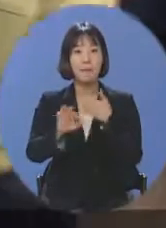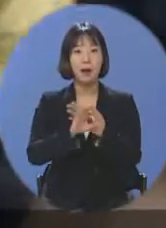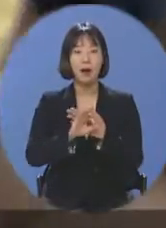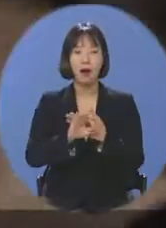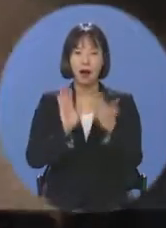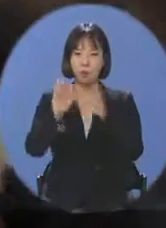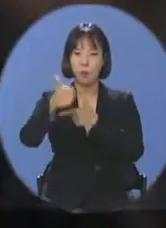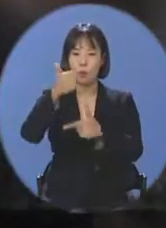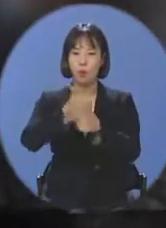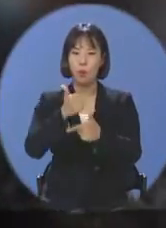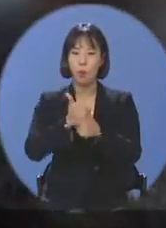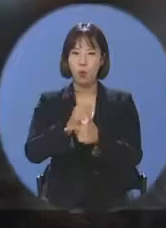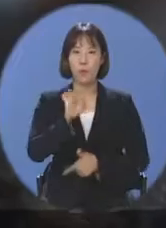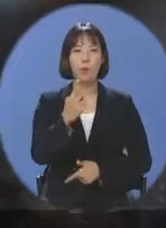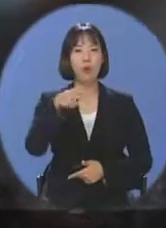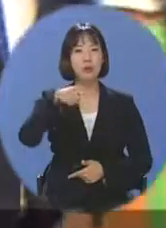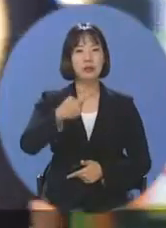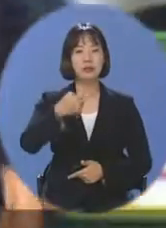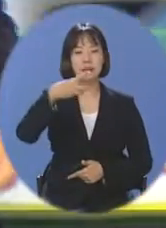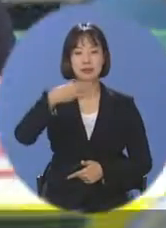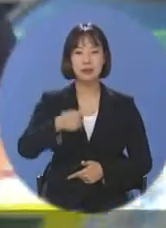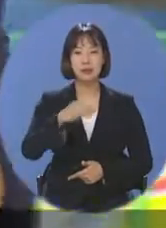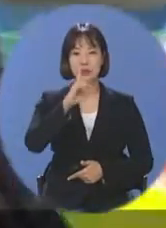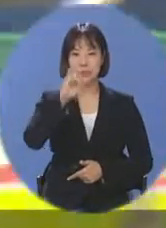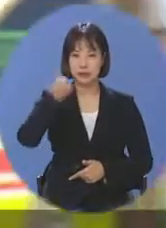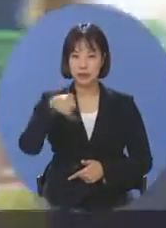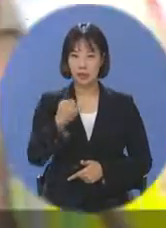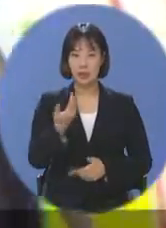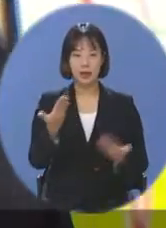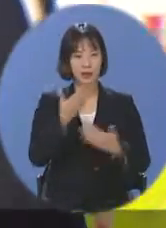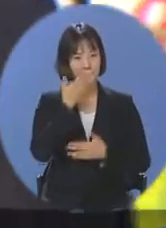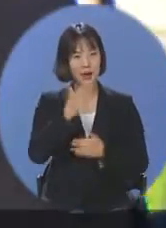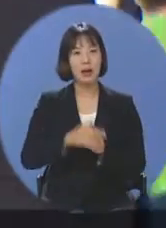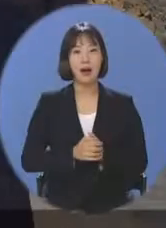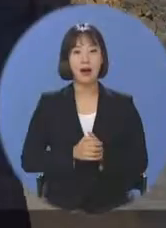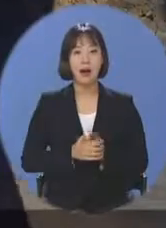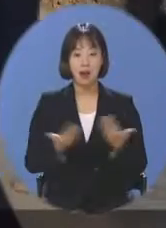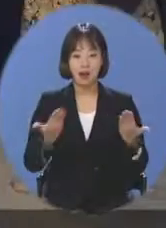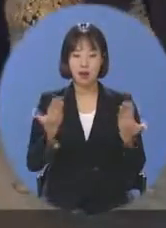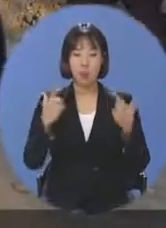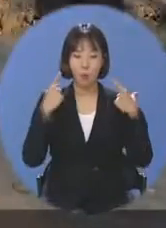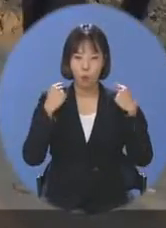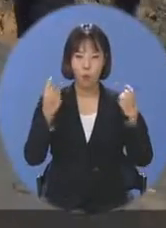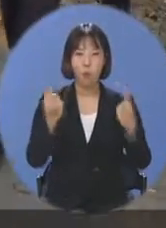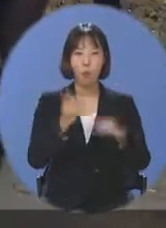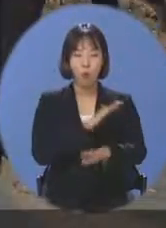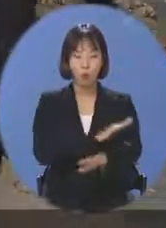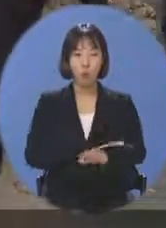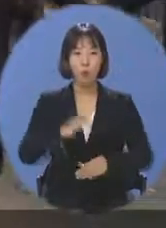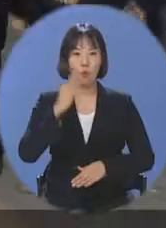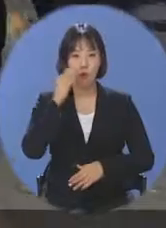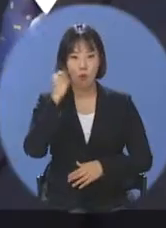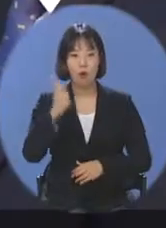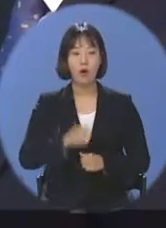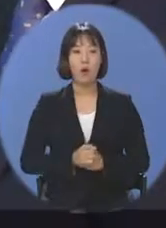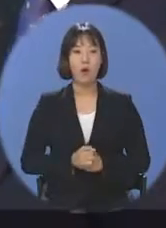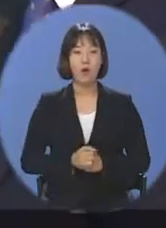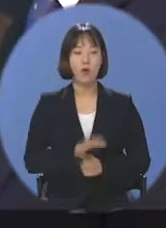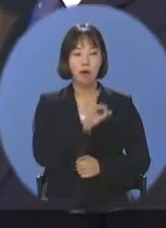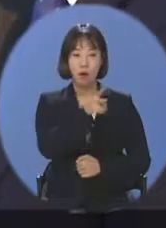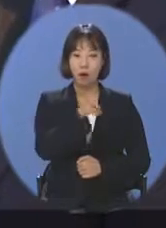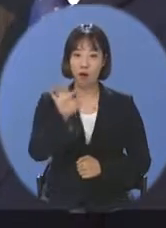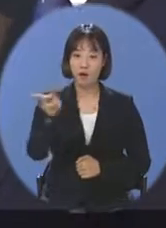호남의 포스트 DJ로 입지를 다질 수 있기 때문입니다. 안정적인 업무 스타일과 함께 때로는 날카로운 촌철살인 그리고